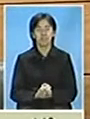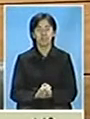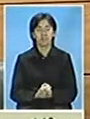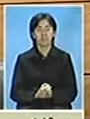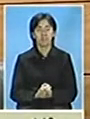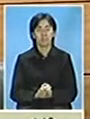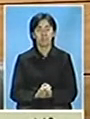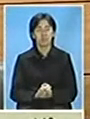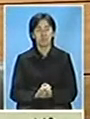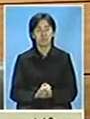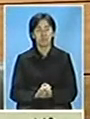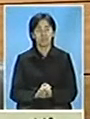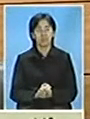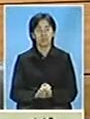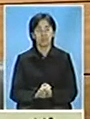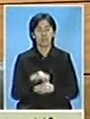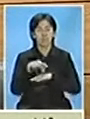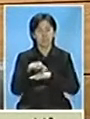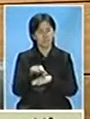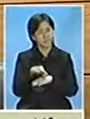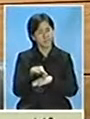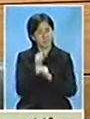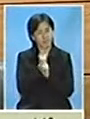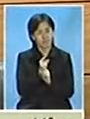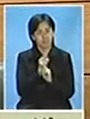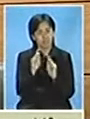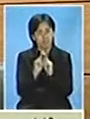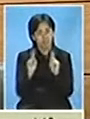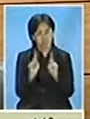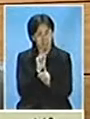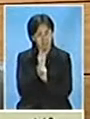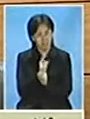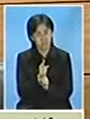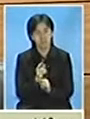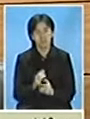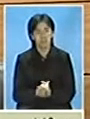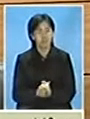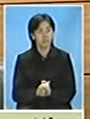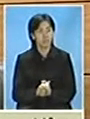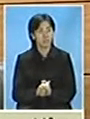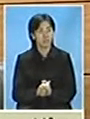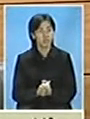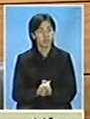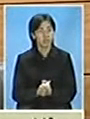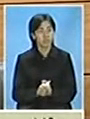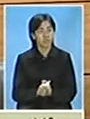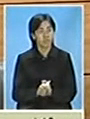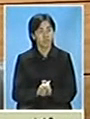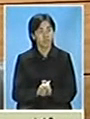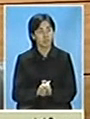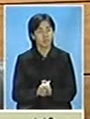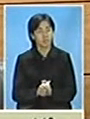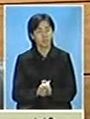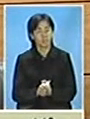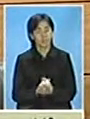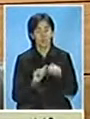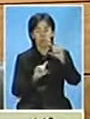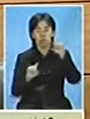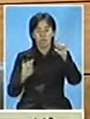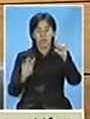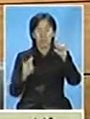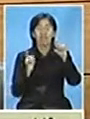มันต้องดำรงตำแหน่งตามวาระของกรรมการเพราะว่าในวรรค4ในวรรค4นี่มันก็เขียนจากร่างเดิมที่มันมี